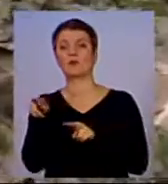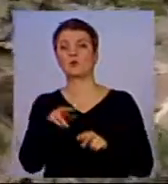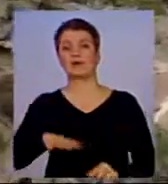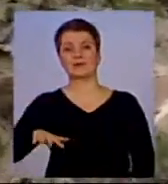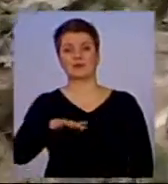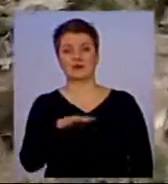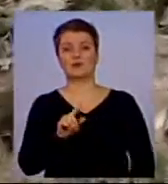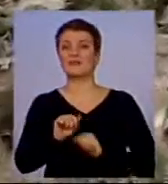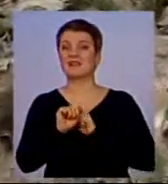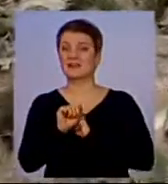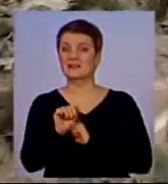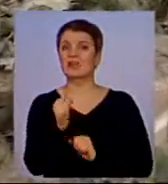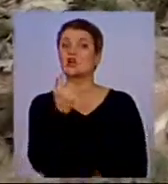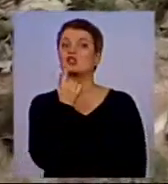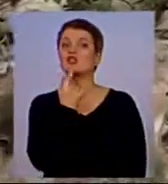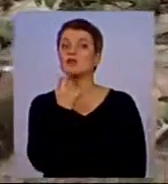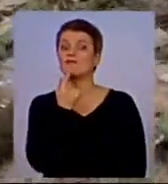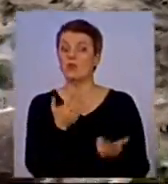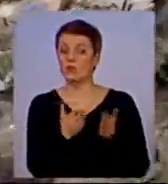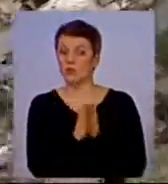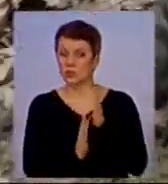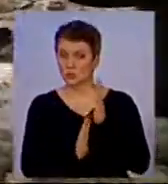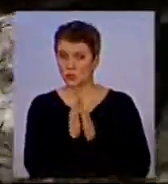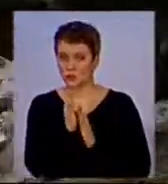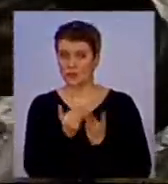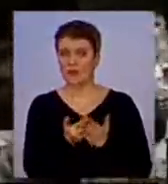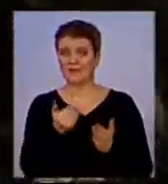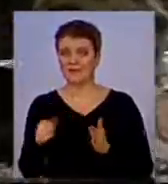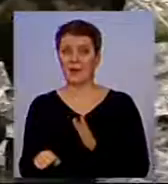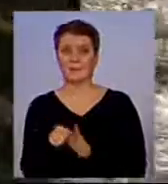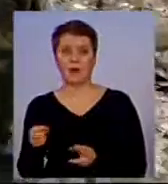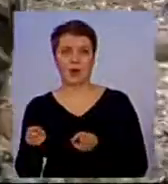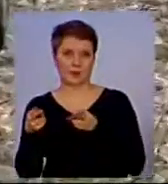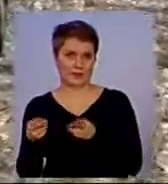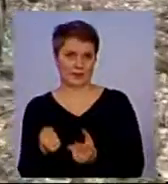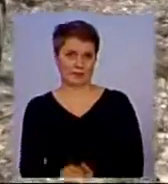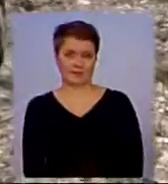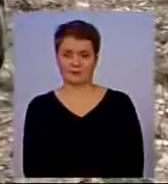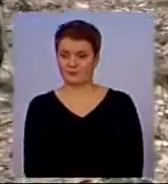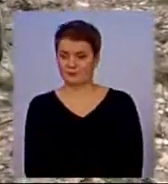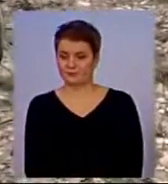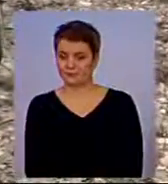аби уберегти червонокнижні рослини від браконьєрів. Віталій Аністратенко, Олександр Кулик. Новини на Першому.